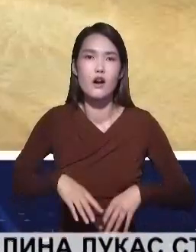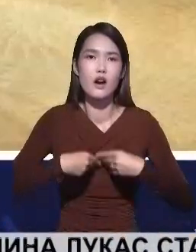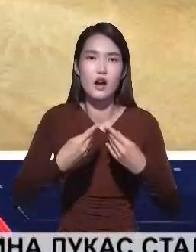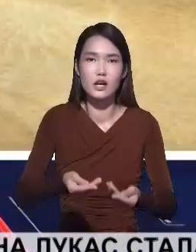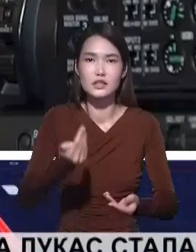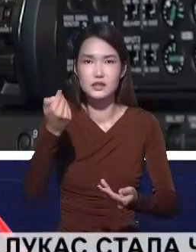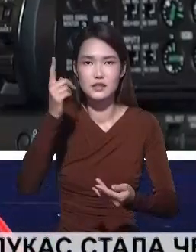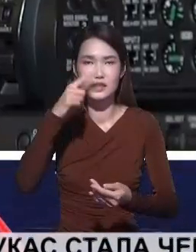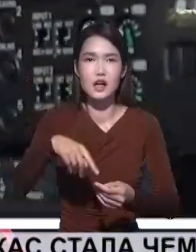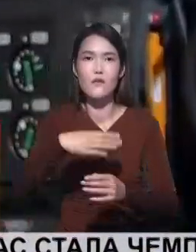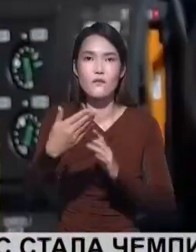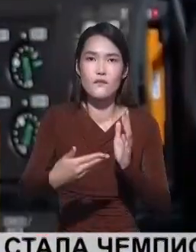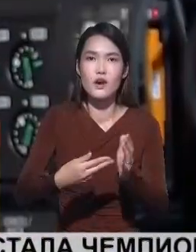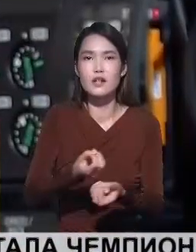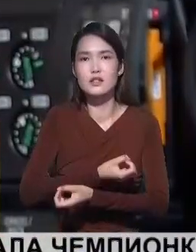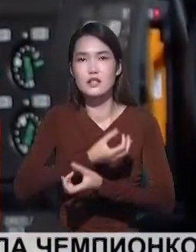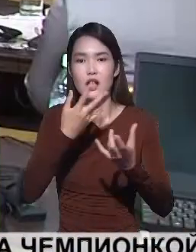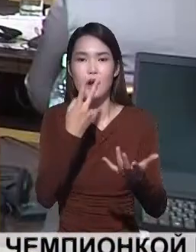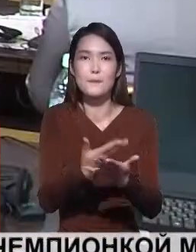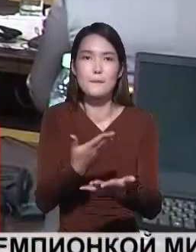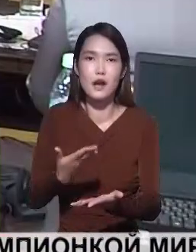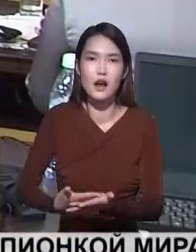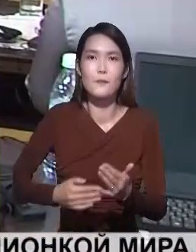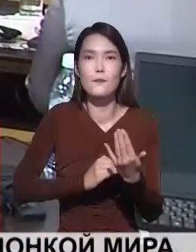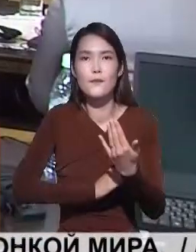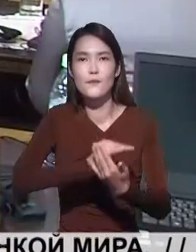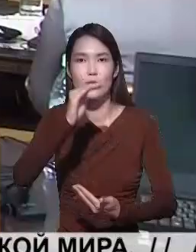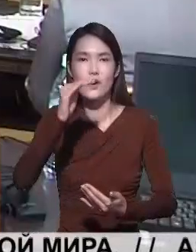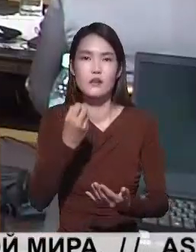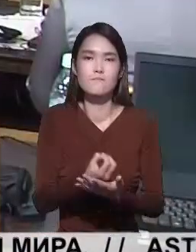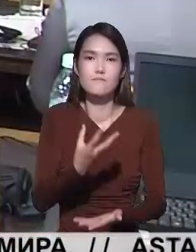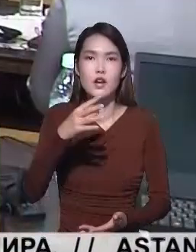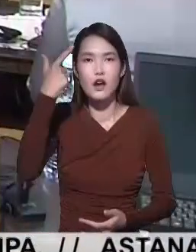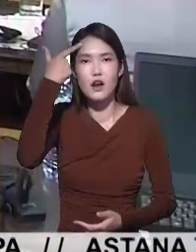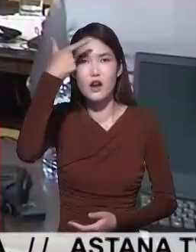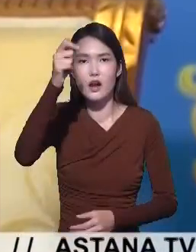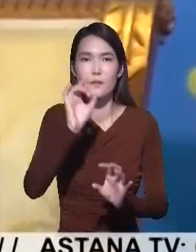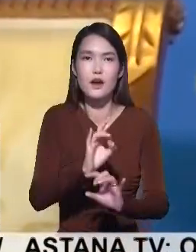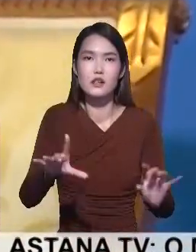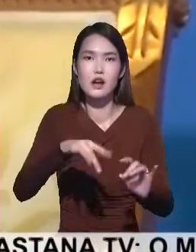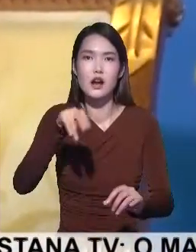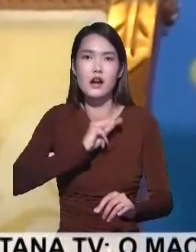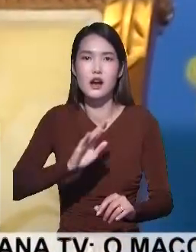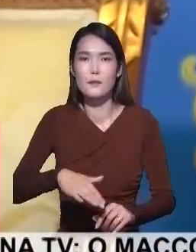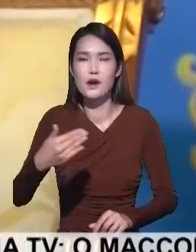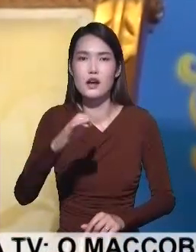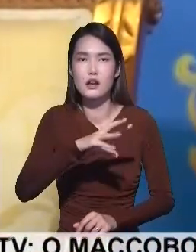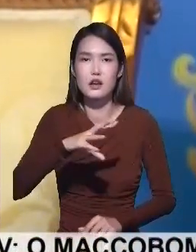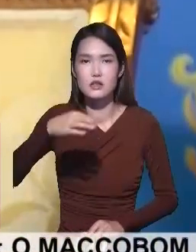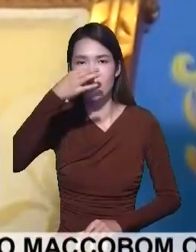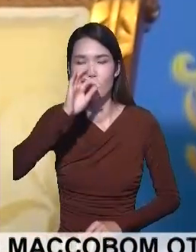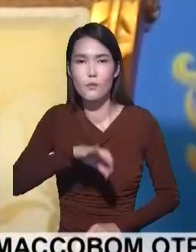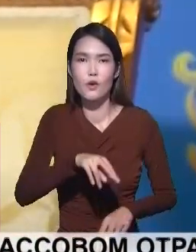значимым для страны вопросом является ярким тому примером Наблюдатели высоко оценили информационно-разъяснительной работу со стороны СМИ и